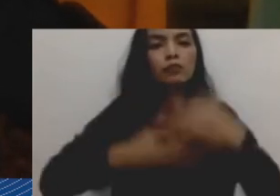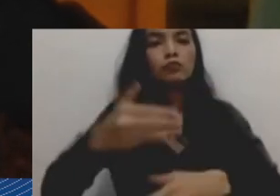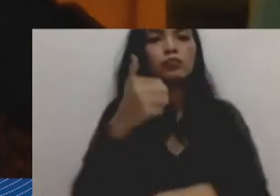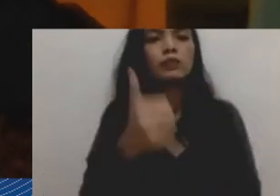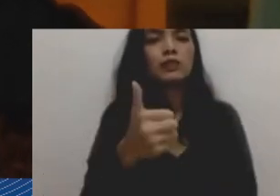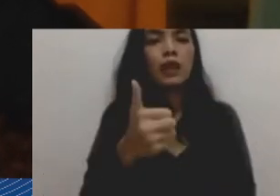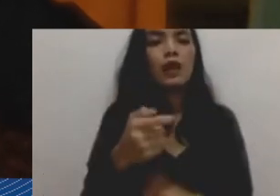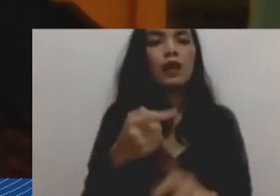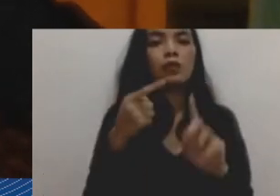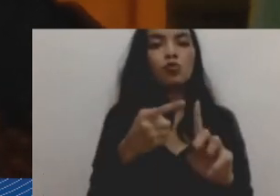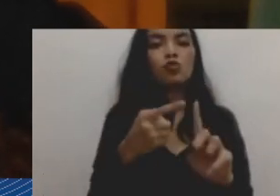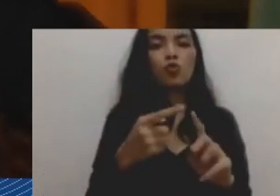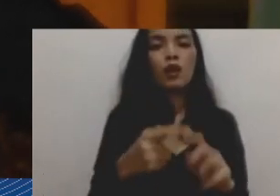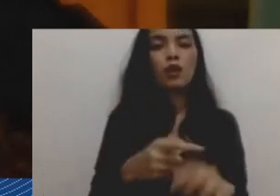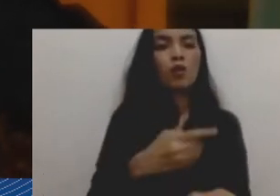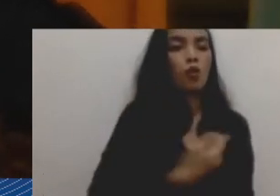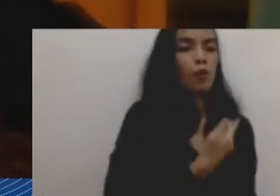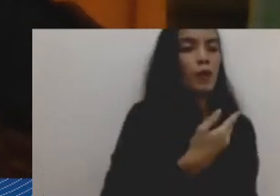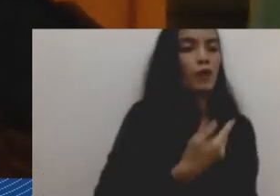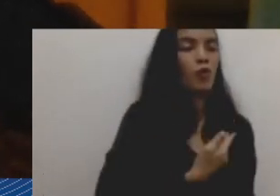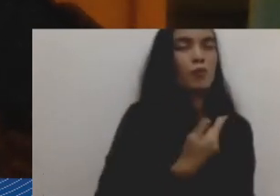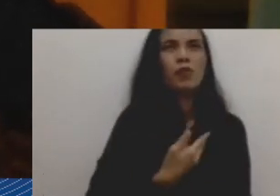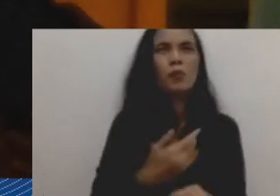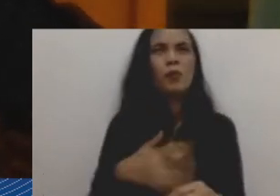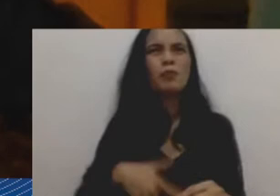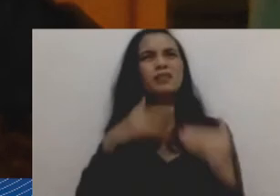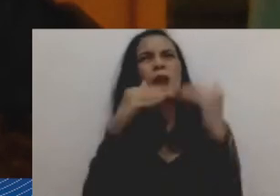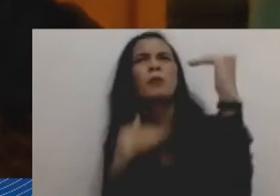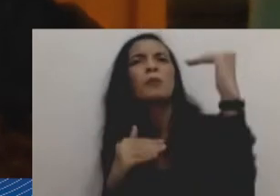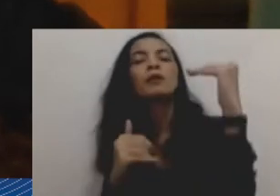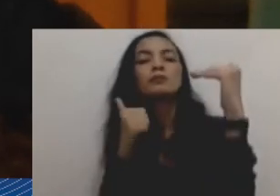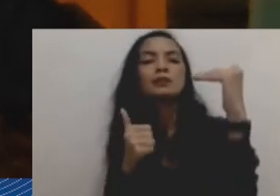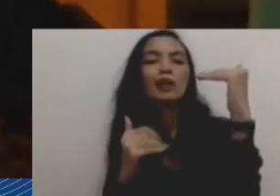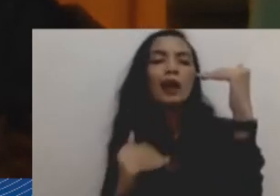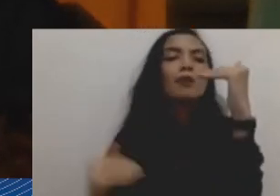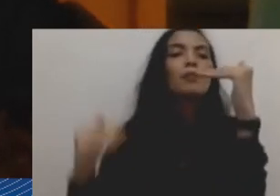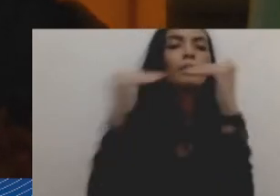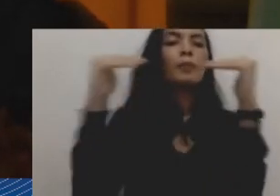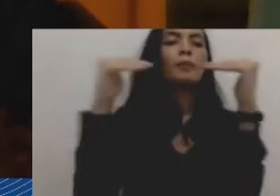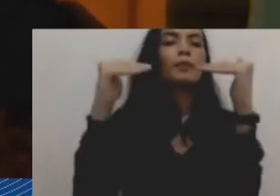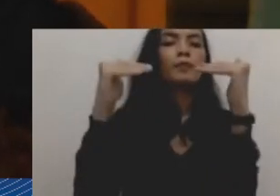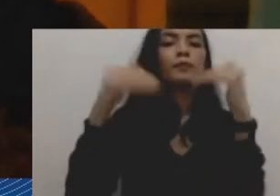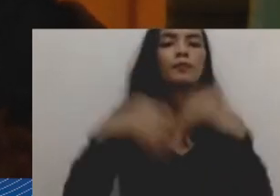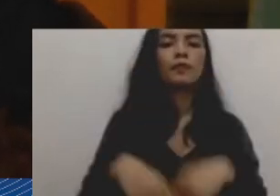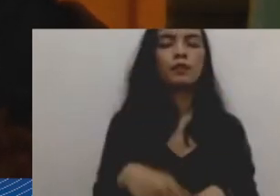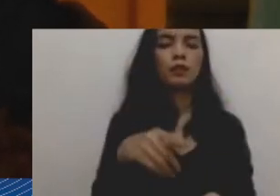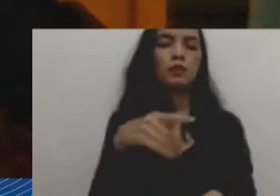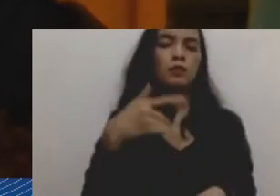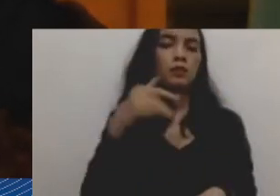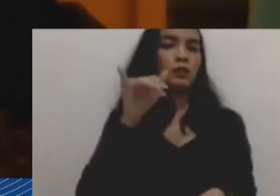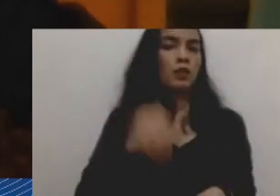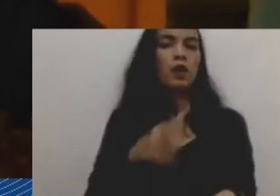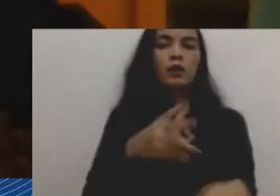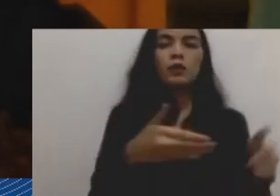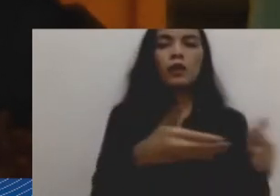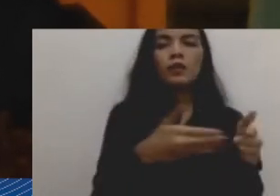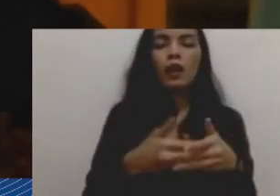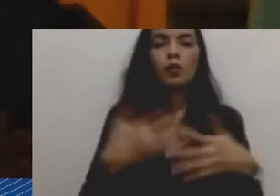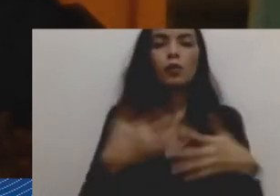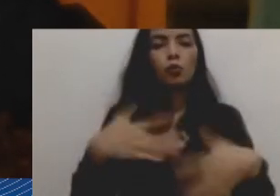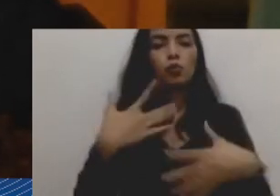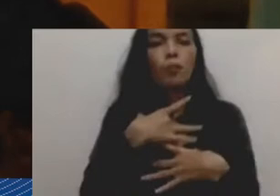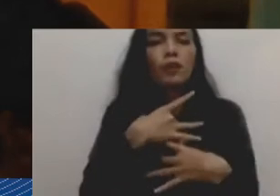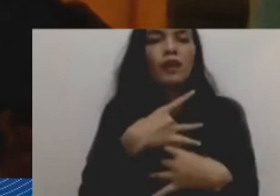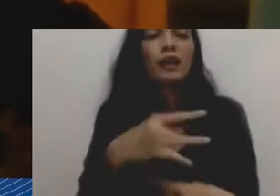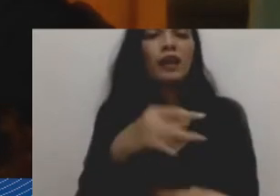menghadirkan keadilan bagi para korban. Nah, ini sebetulnya tantangan yang menarik, dan insya Allah